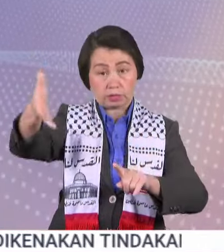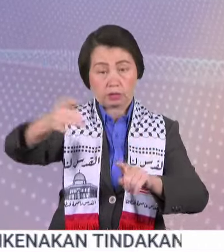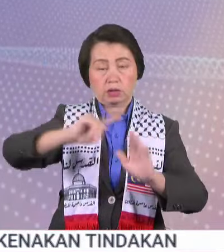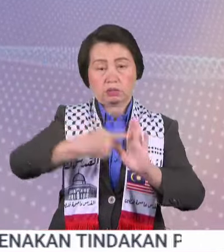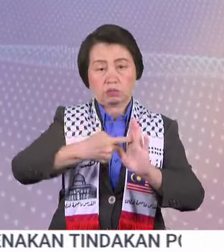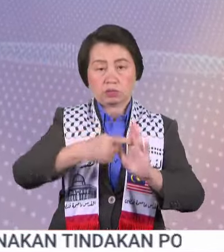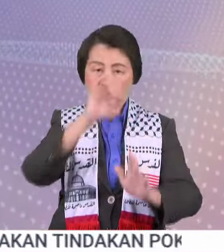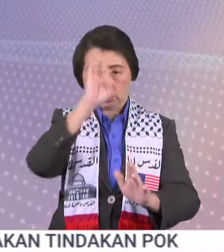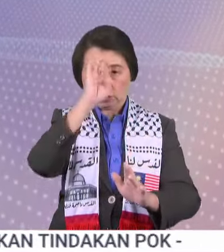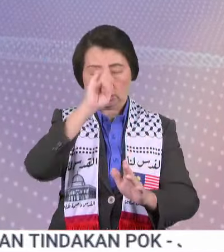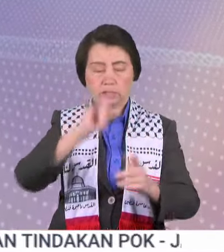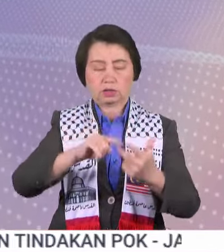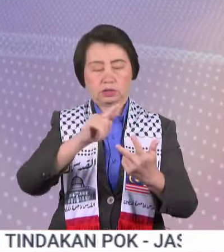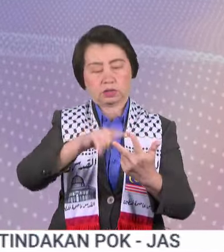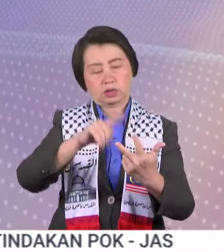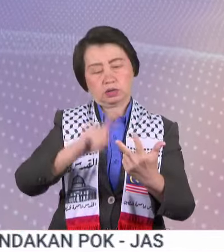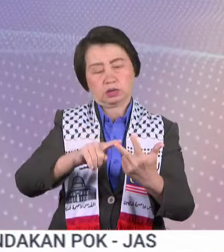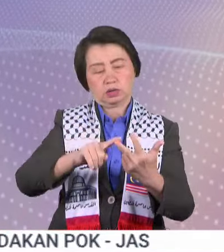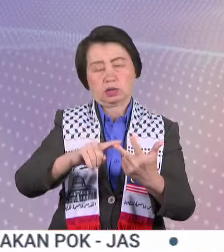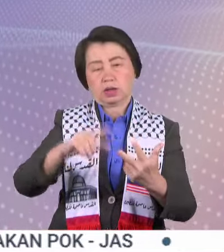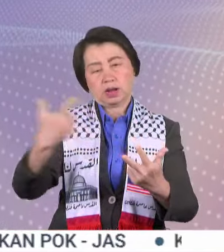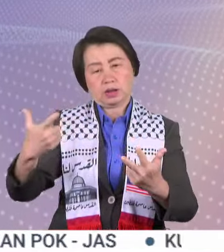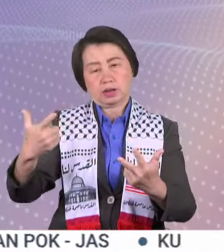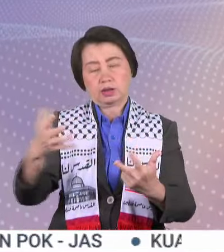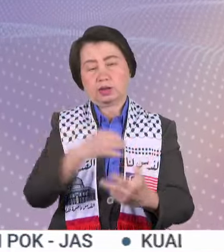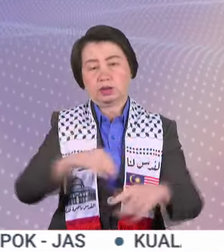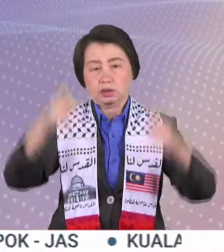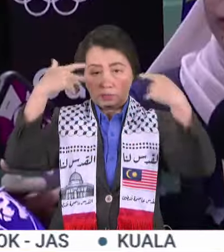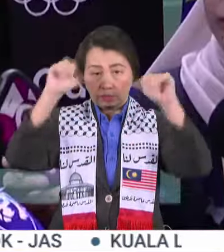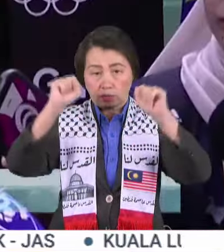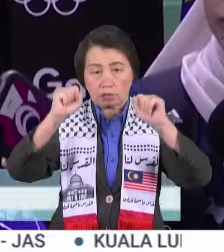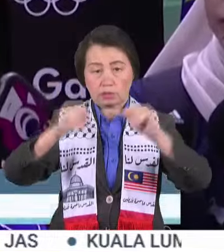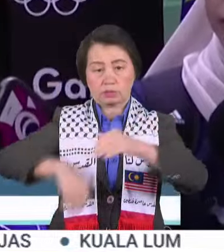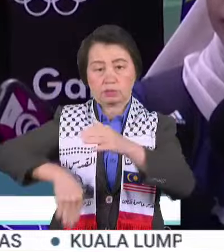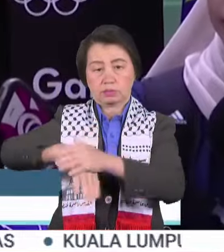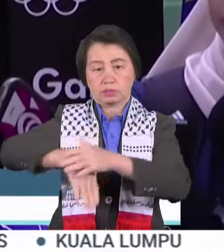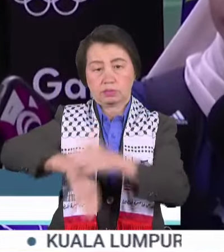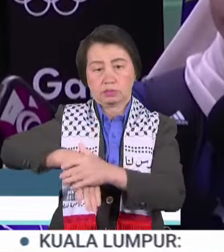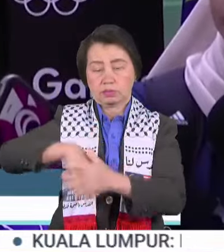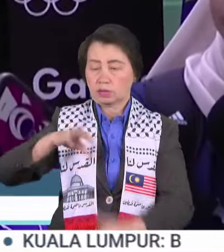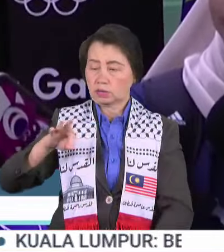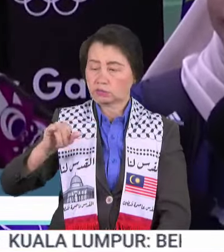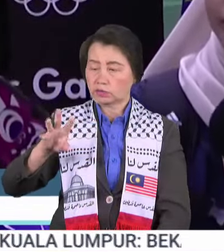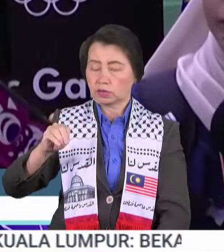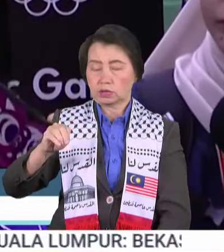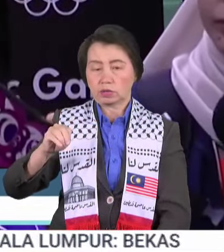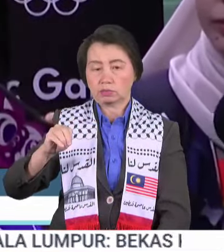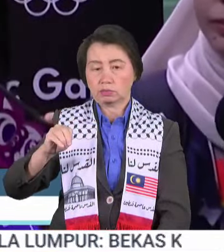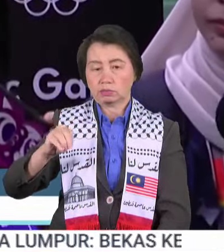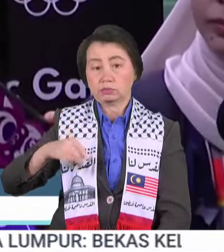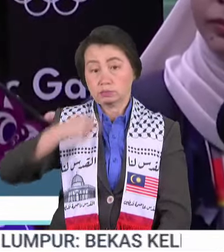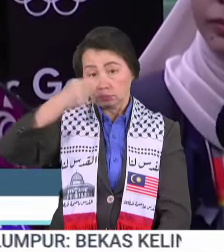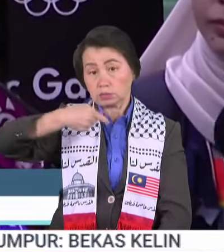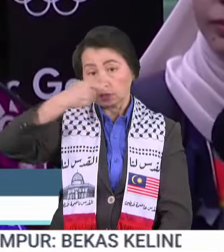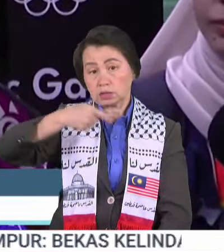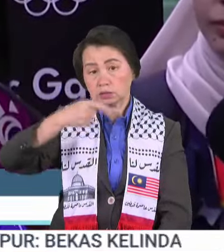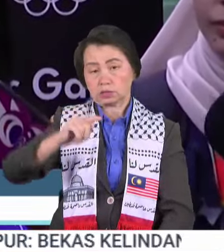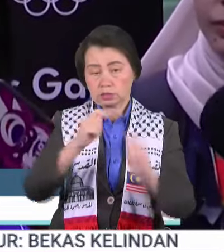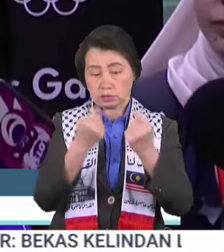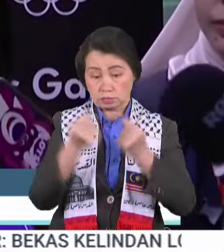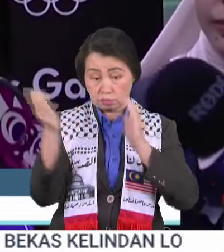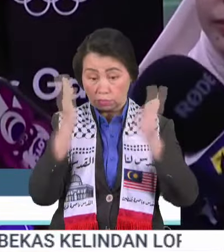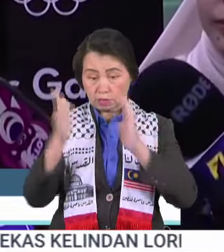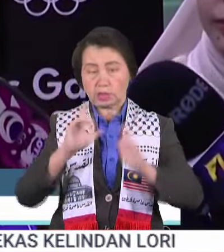bermula dengan India dan dua perlawanan lain. Presiden Persatuan Bola Sepak Malaysia FAM Dato' Hamidin Mohamad Amin berkata skuad